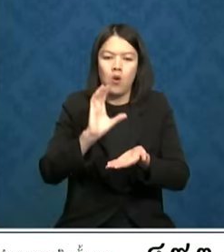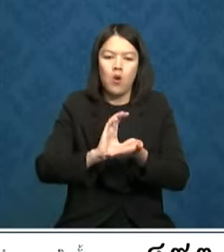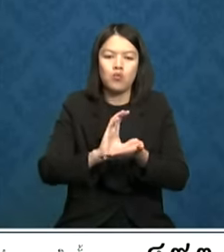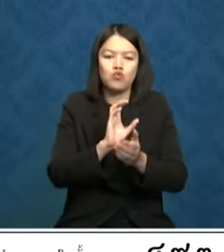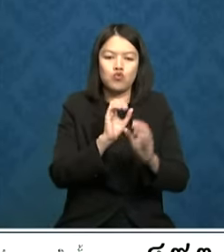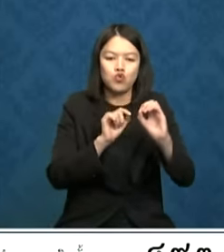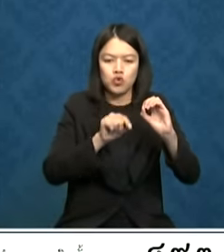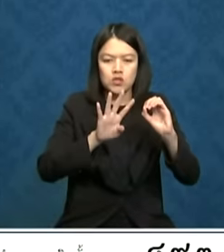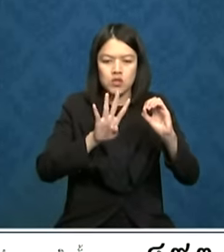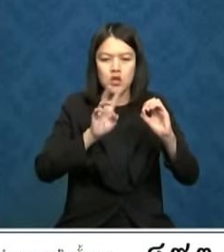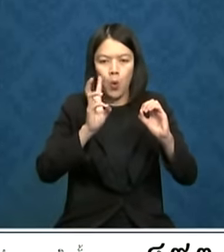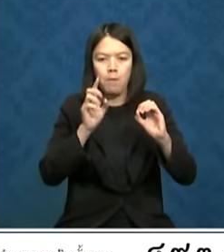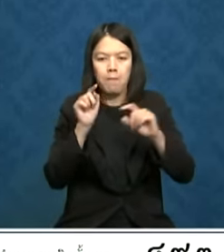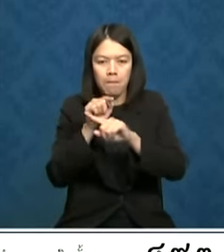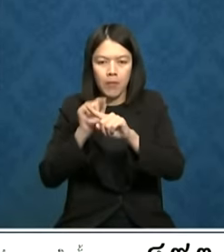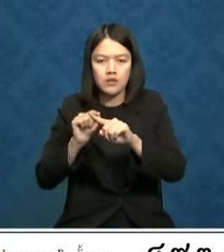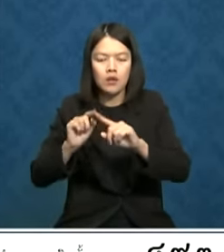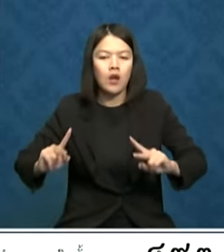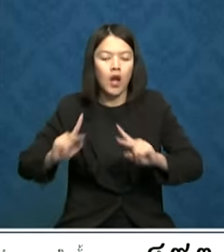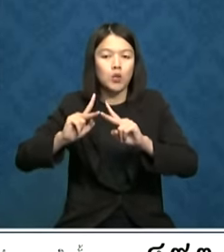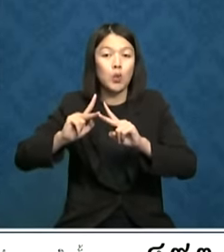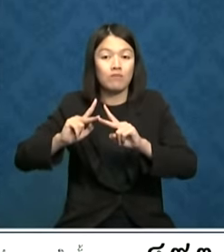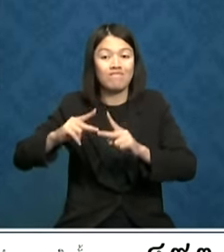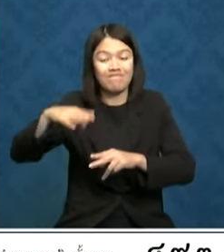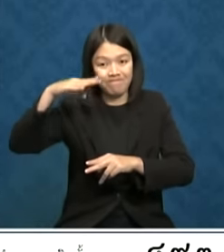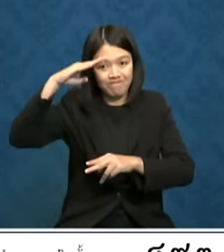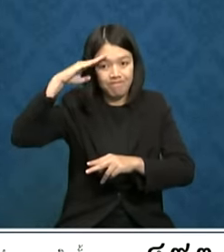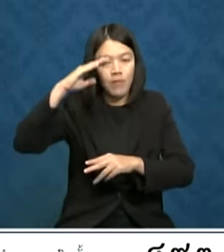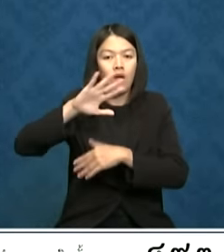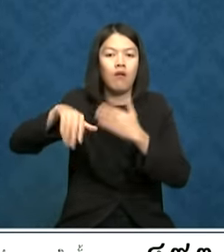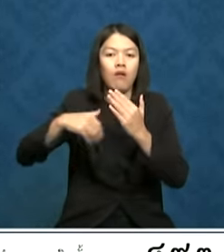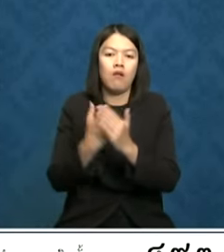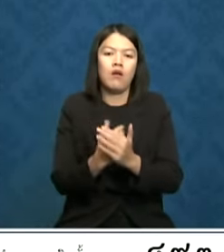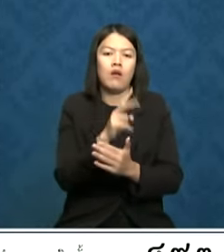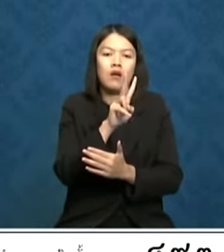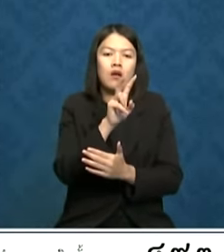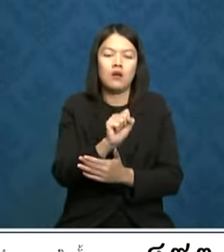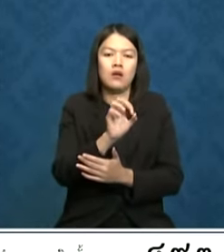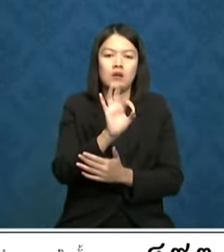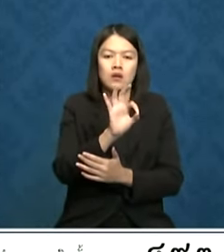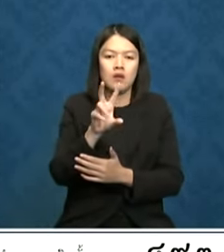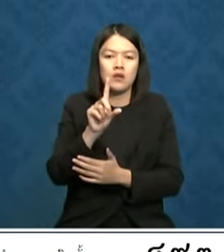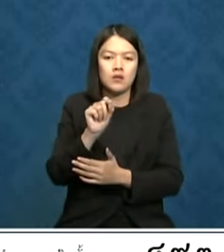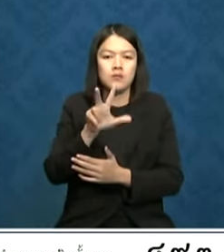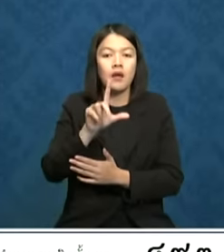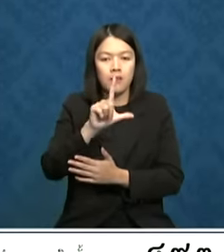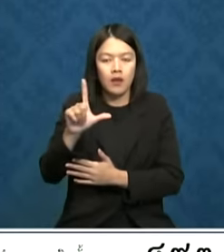0.46perของงบทั้งกระทรวงกลาโหมที่มีงบประมาณทั้งหมดสูงถึง2923